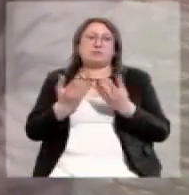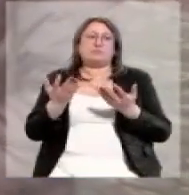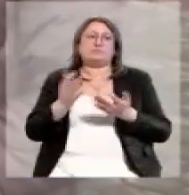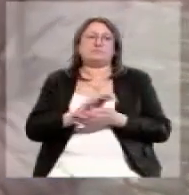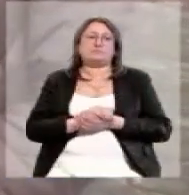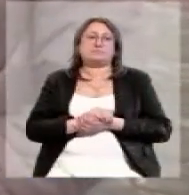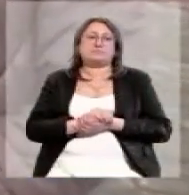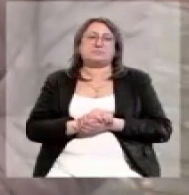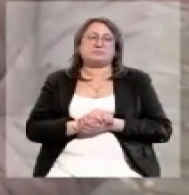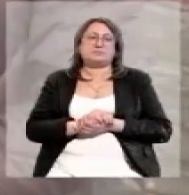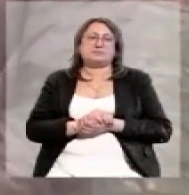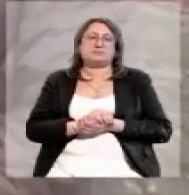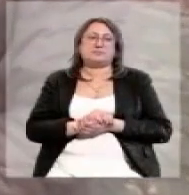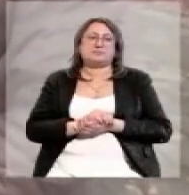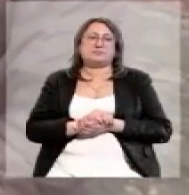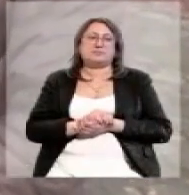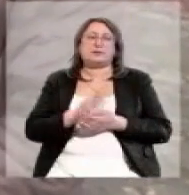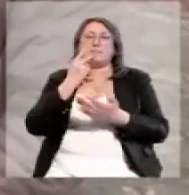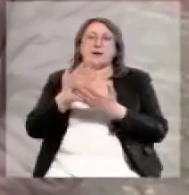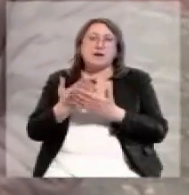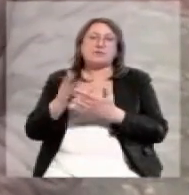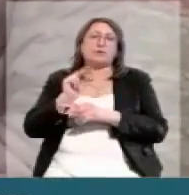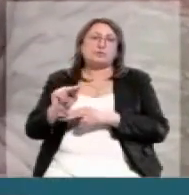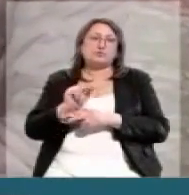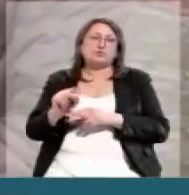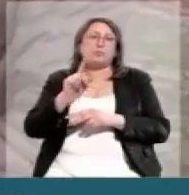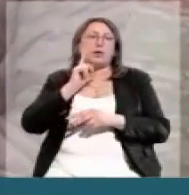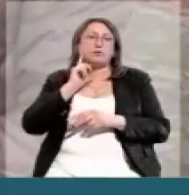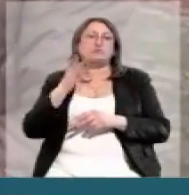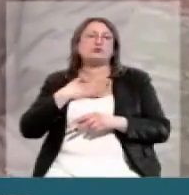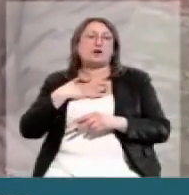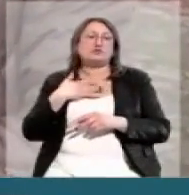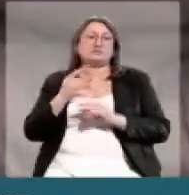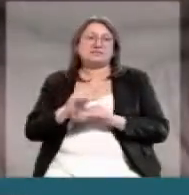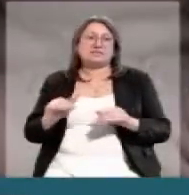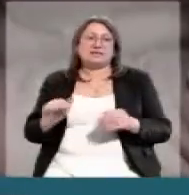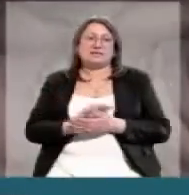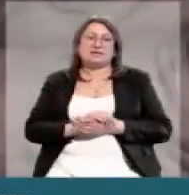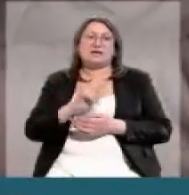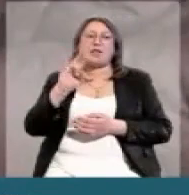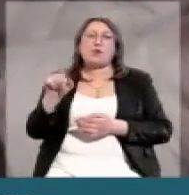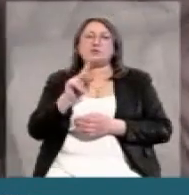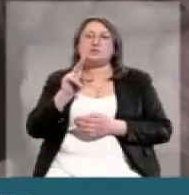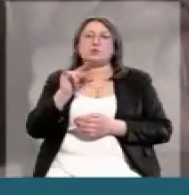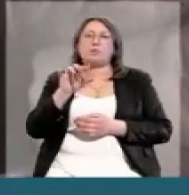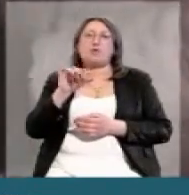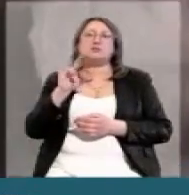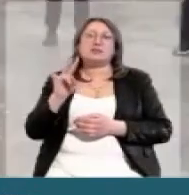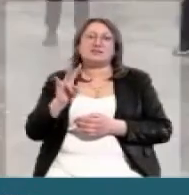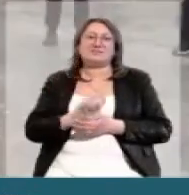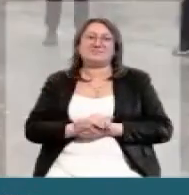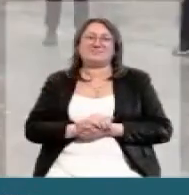выходит. Гуляем, показываем, учим молодежь нашу, ну, наших детей. Наурыз кутты